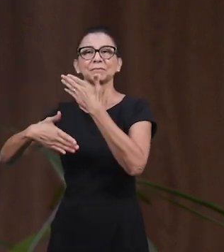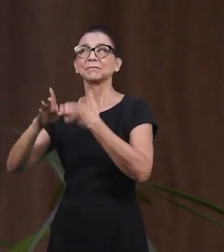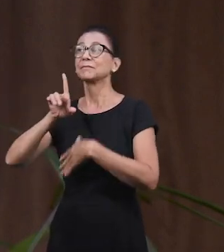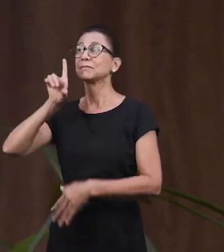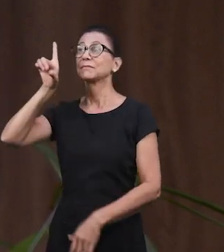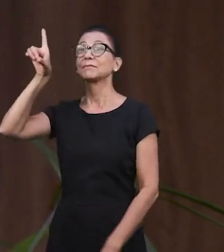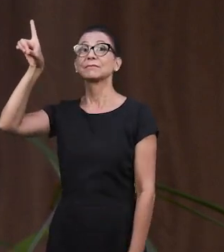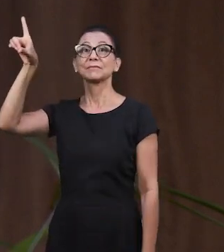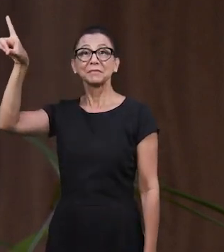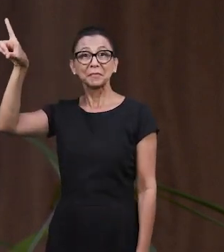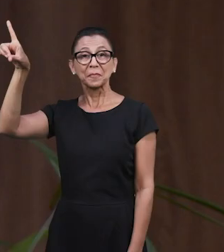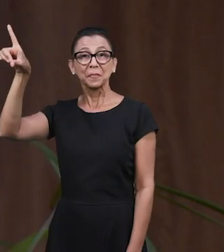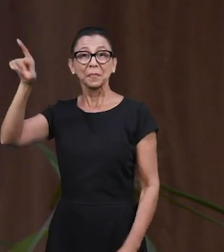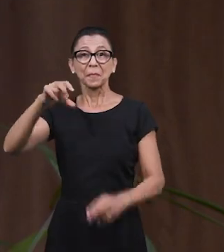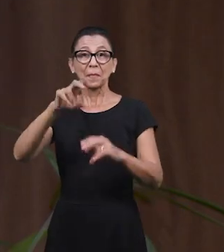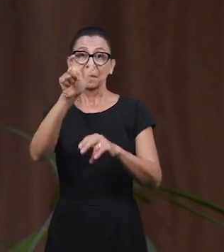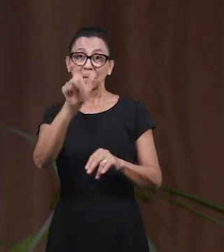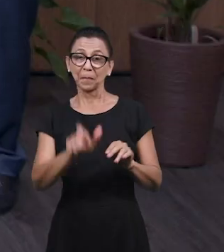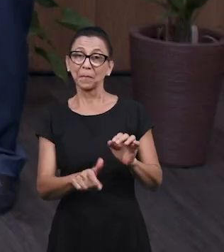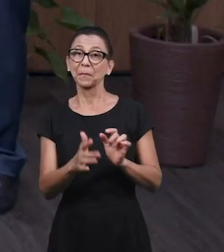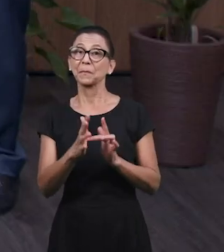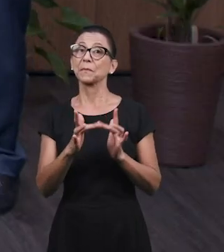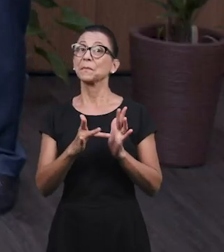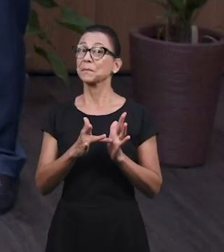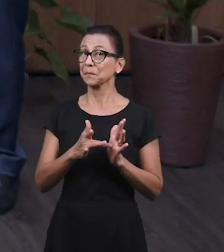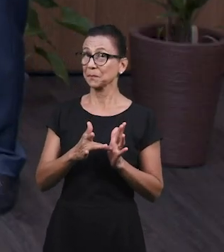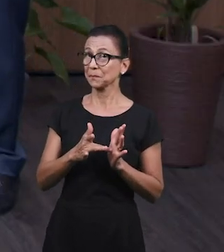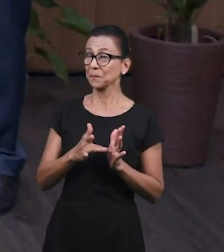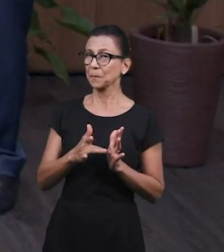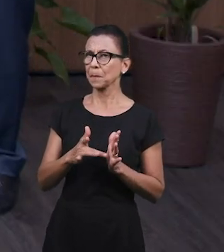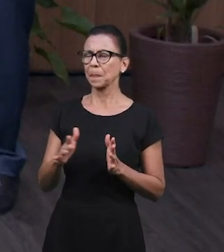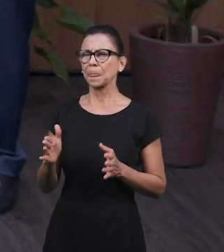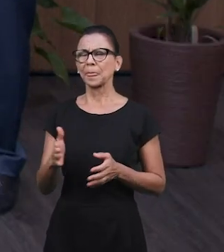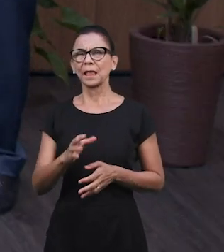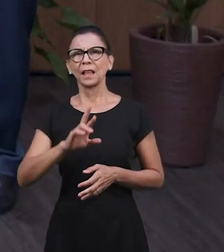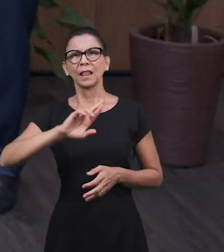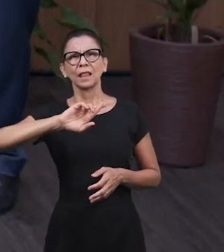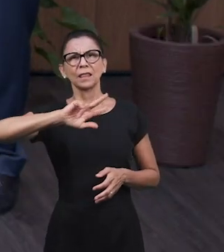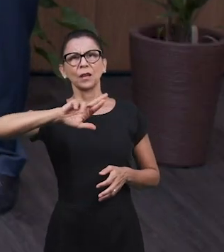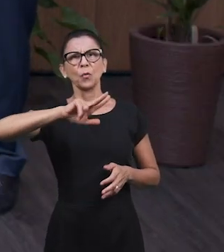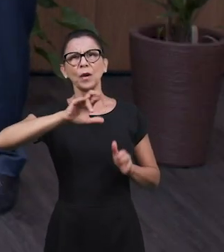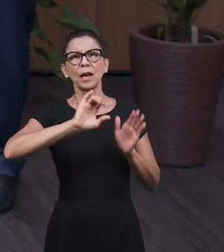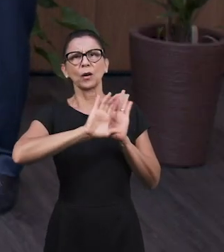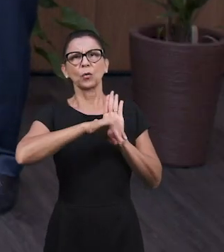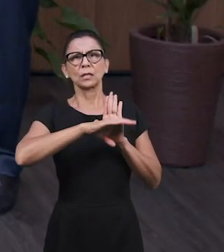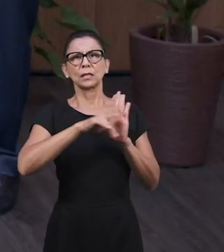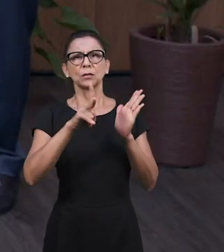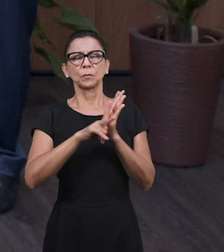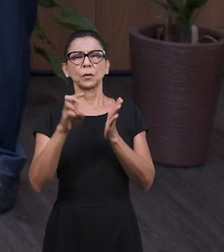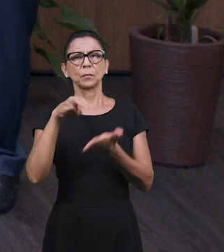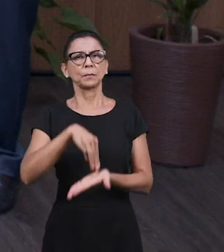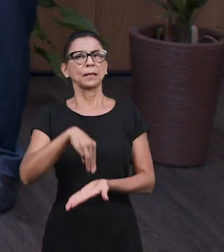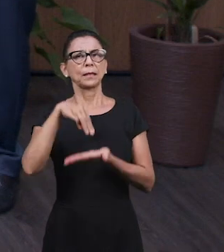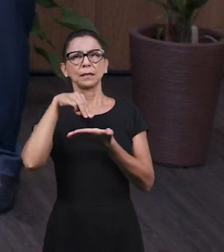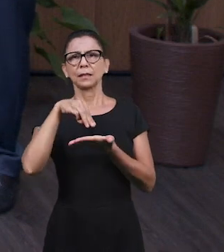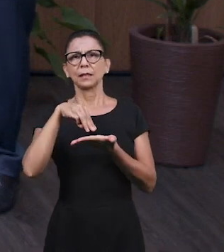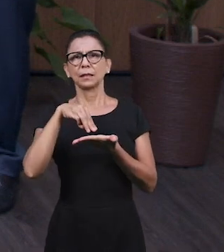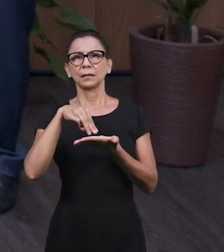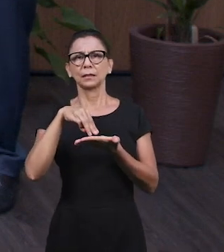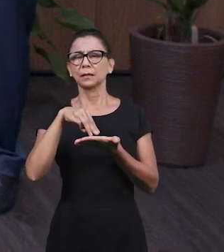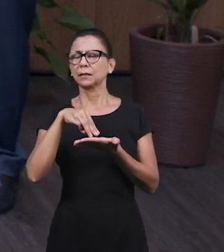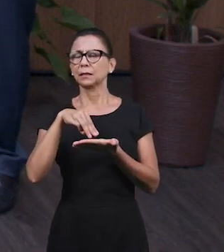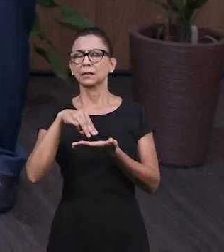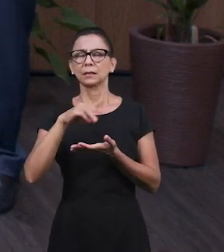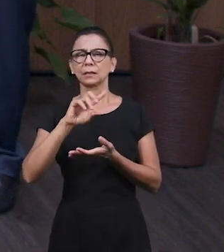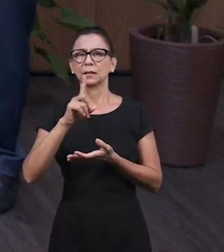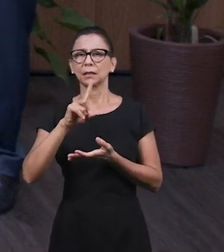en marchant dans la présence de Dieu à travers Jésus. Cela, ces jours, est un concept. Ce n'est